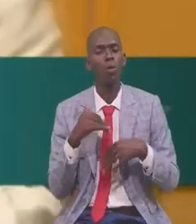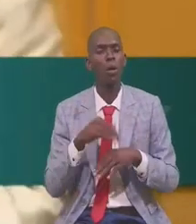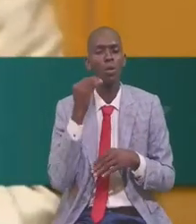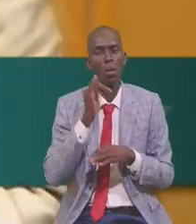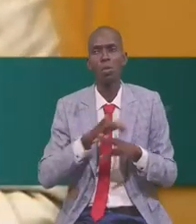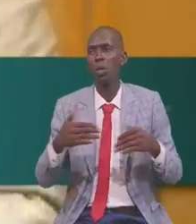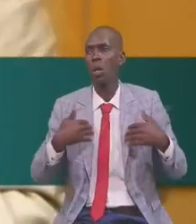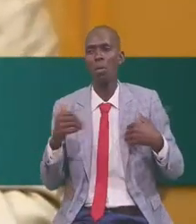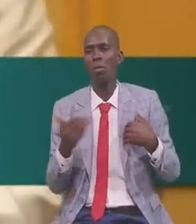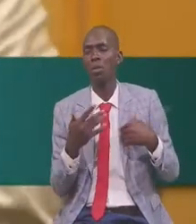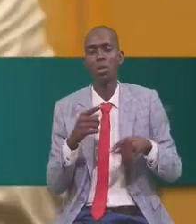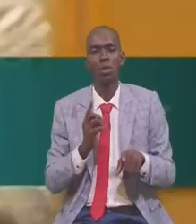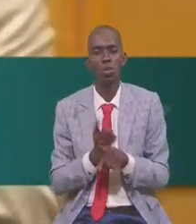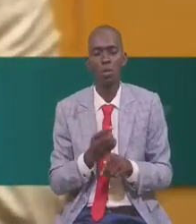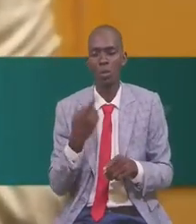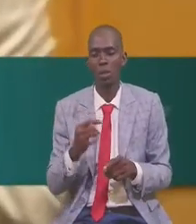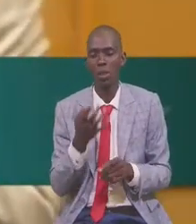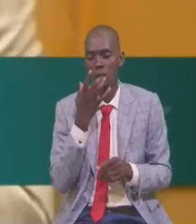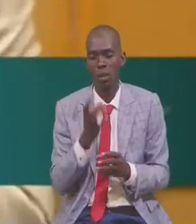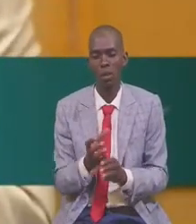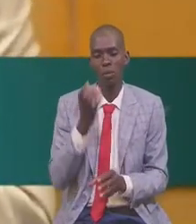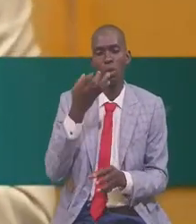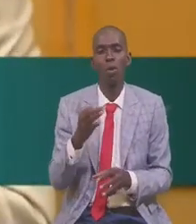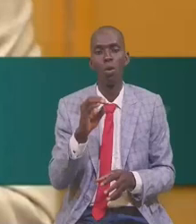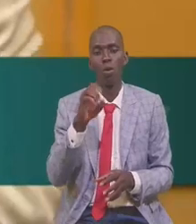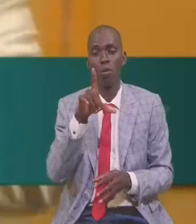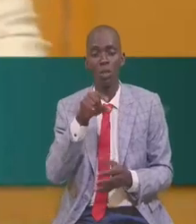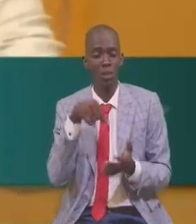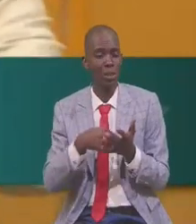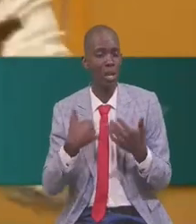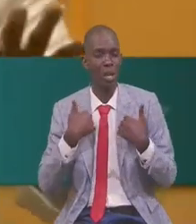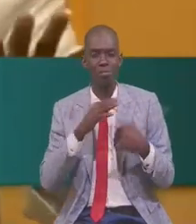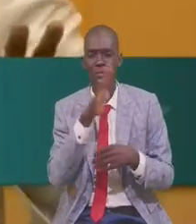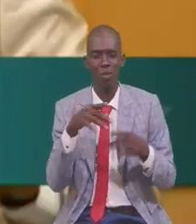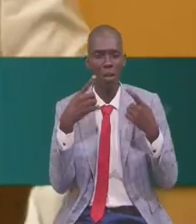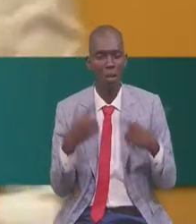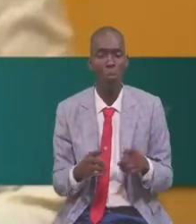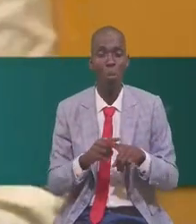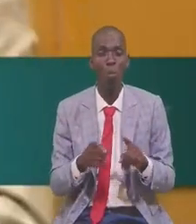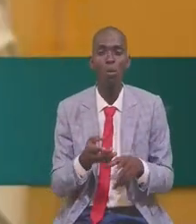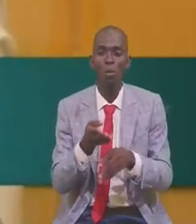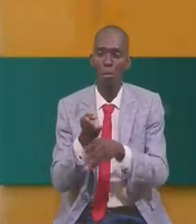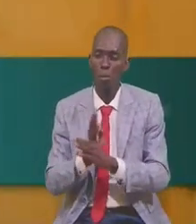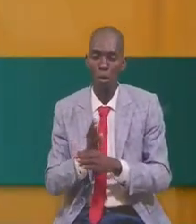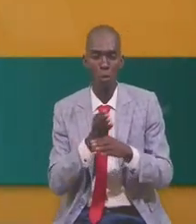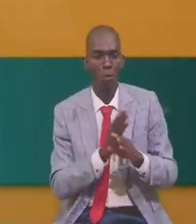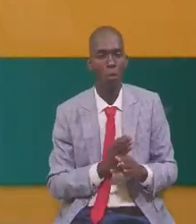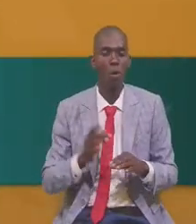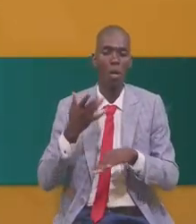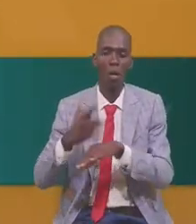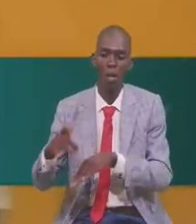Ah, cela n'est jamais arrivé avant. Va prêter des vases